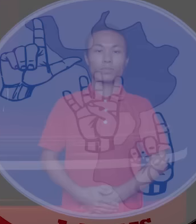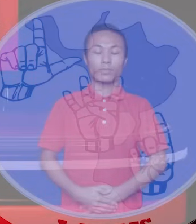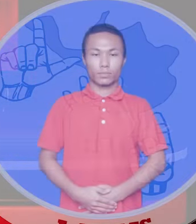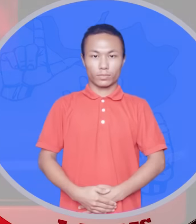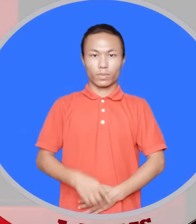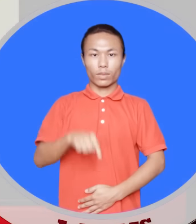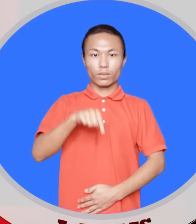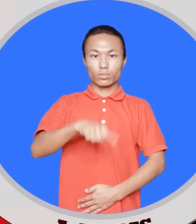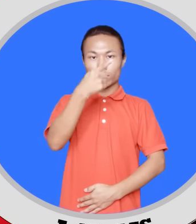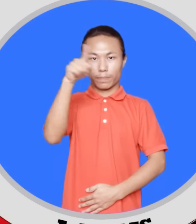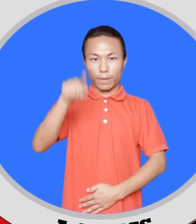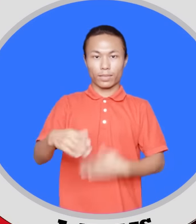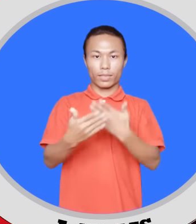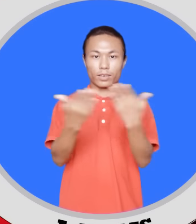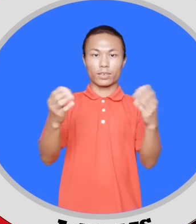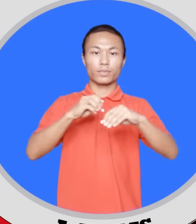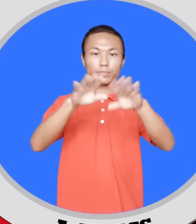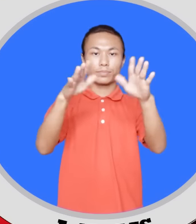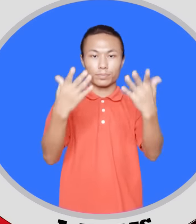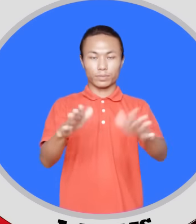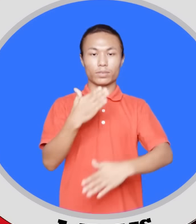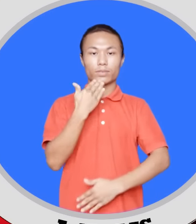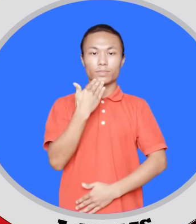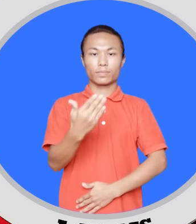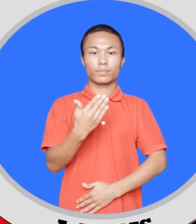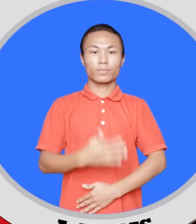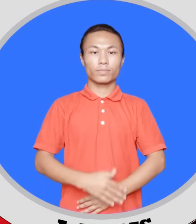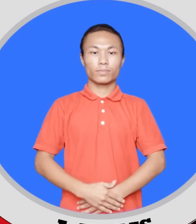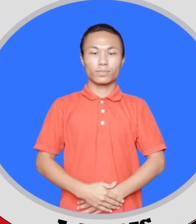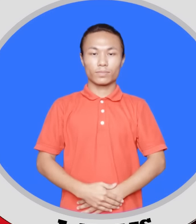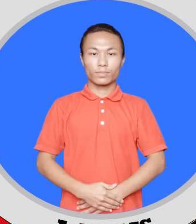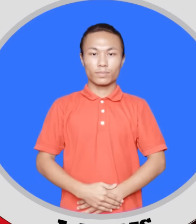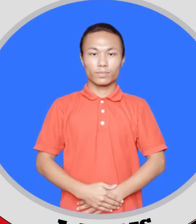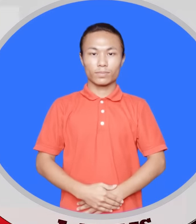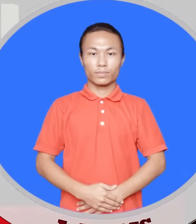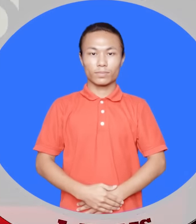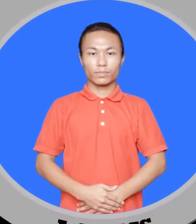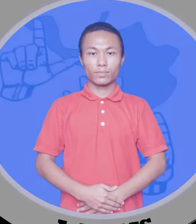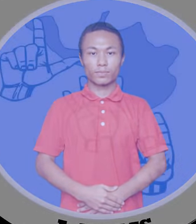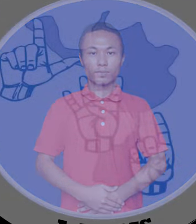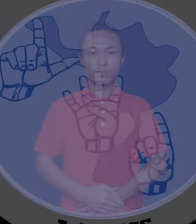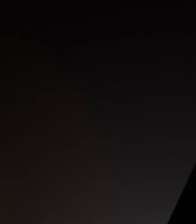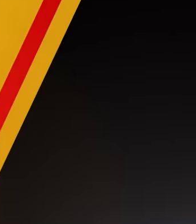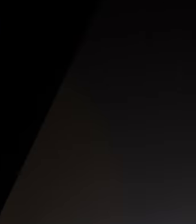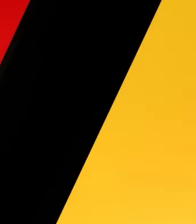ဒါကတော့တပတ်တွင်းဖြစ်ပေါ်ခဲ့တဲ့သတင်းကျဉ်းချုပ်ကိုတင်ဆက်ပေးခဲ့ရပဲဖြစ်ပါတယ်ကျေးဇူးတင်ပါတယ်ရှင်